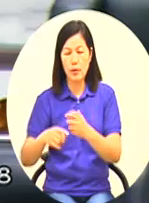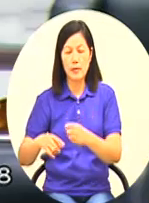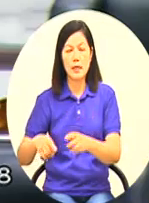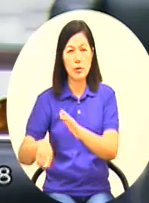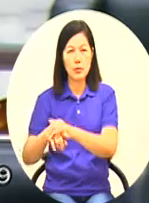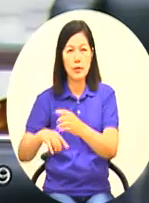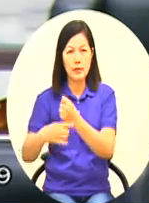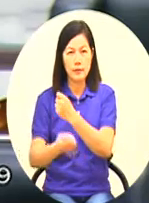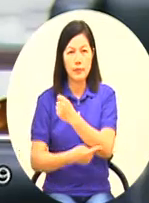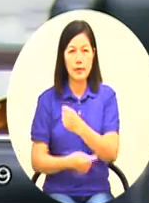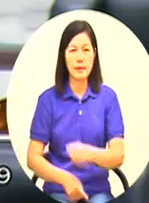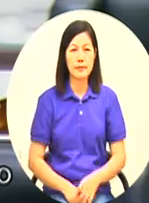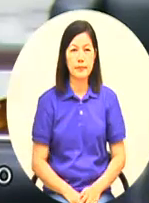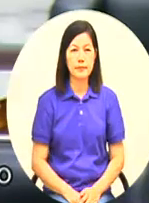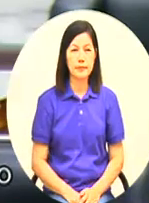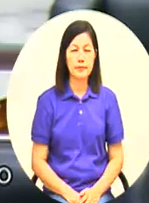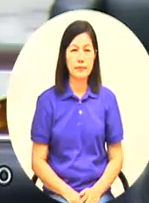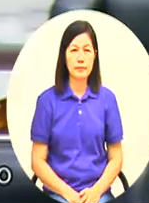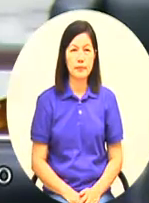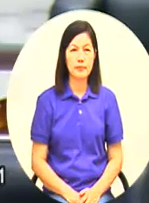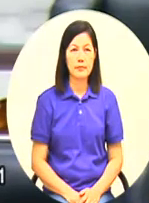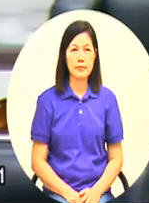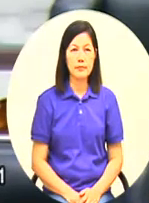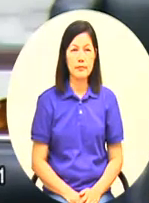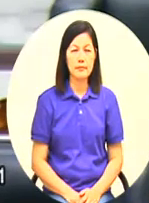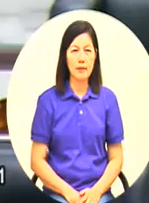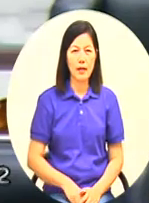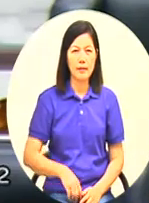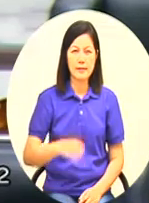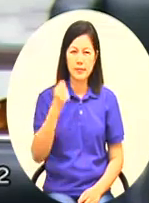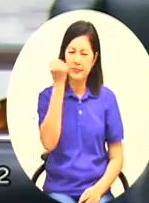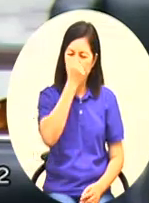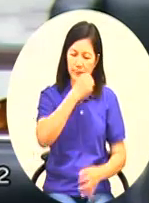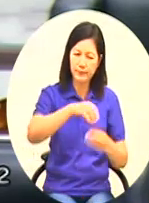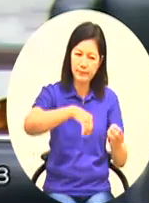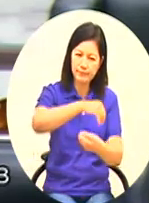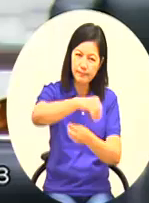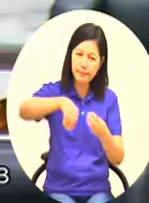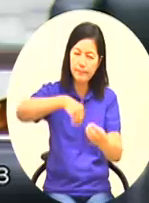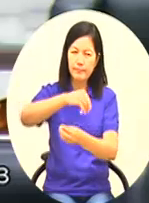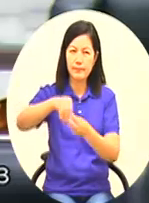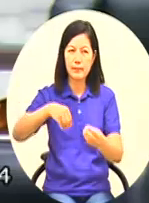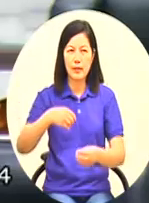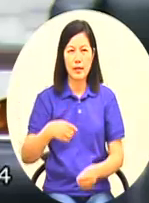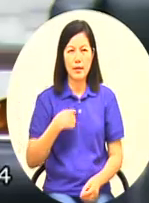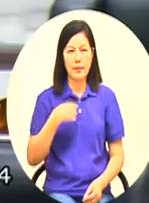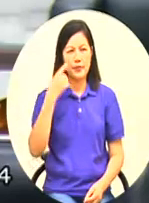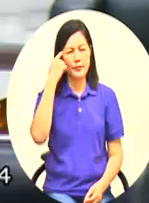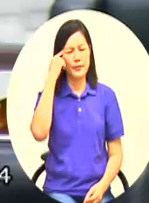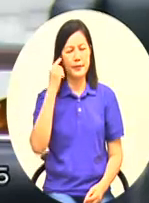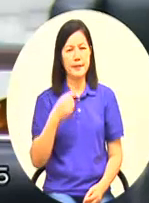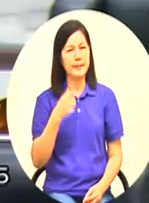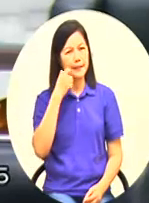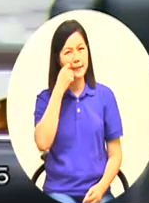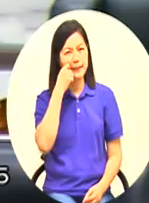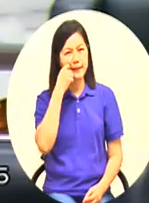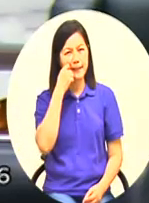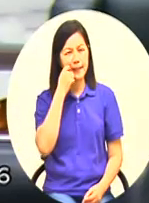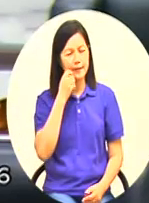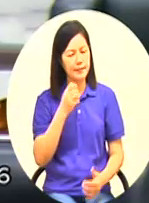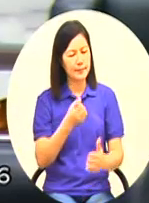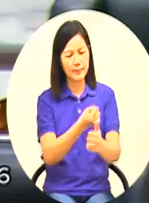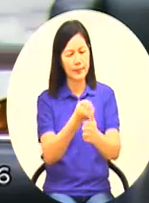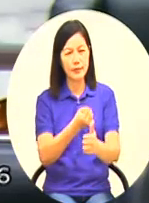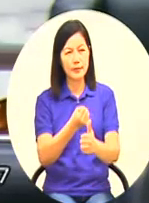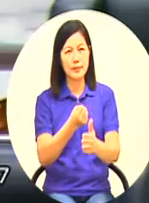哦。所以这个恶性的循环哦，有当下哦，很难来有效的遏止，